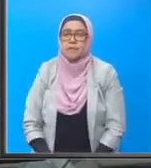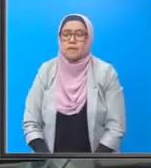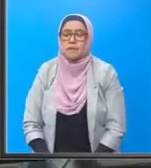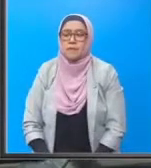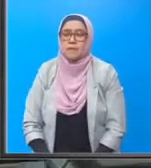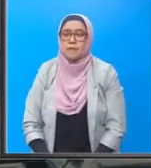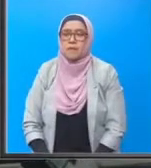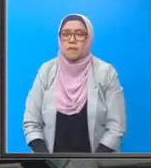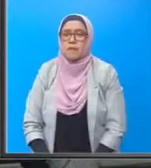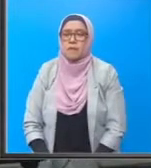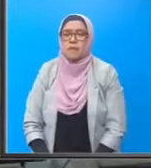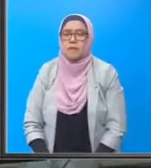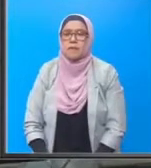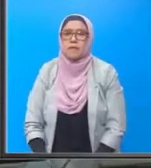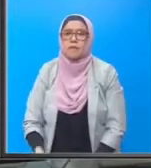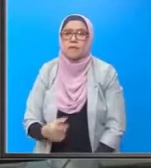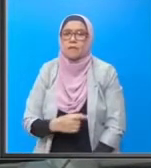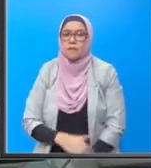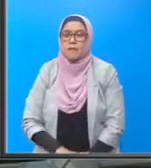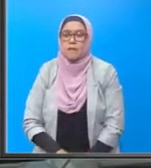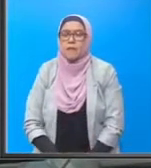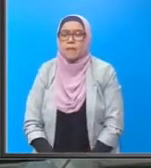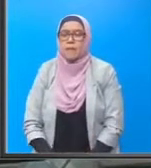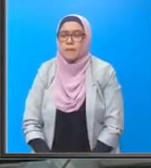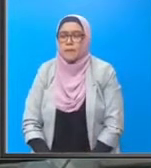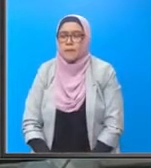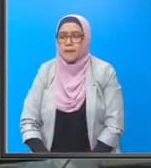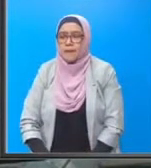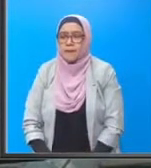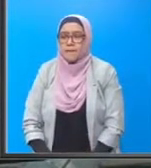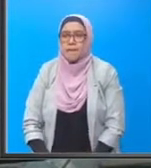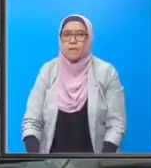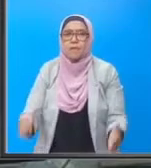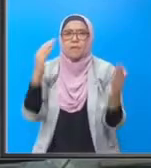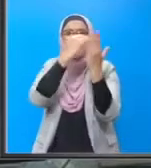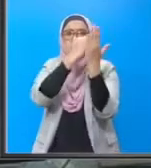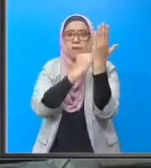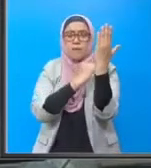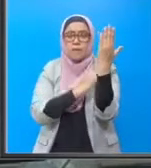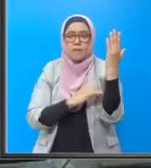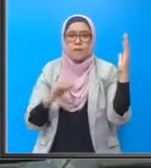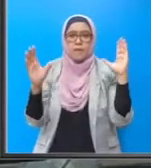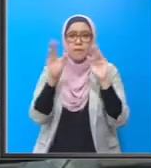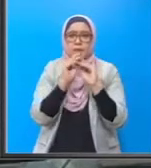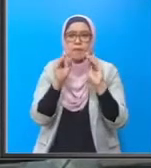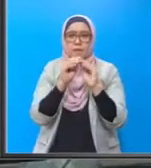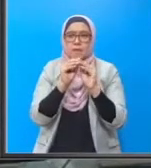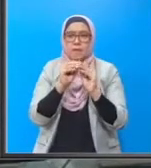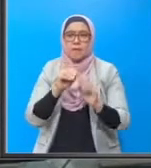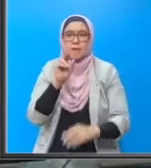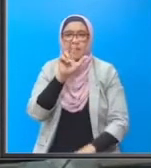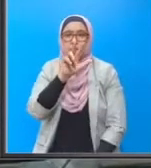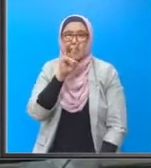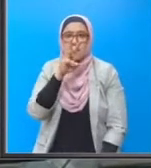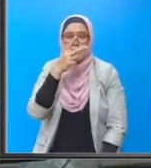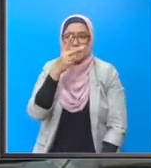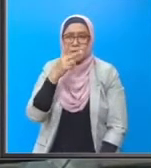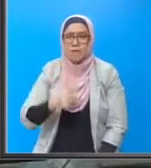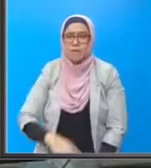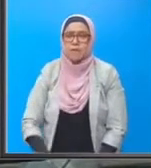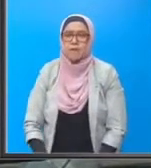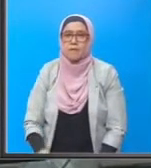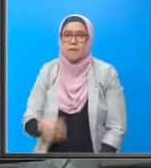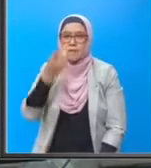Hai masih kurang paham lagi kalau misalnya tuh Spike beragama syarat 36 1243 tentang